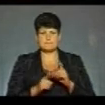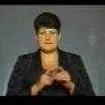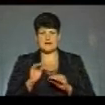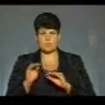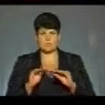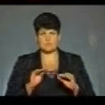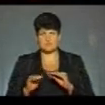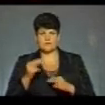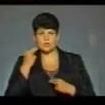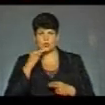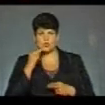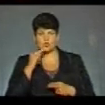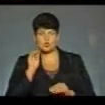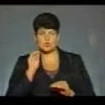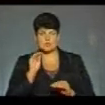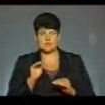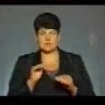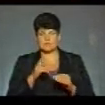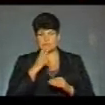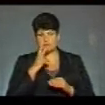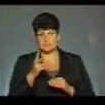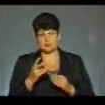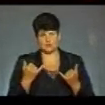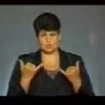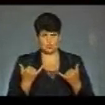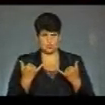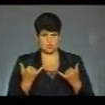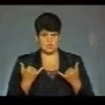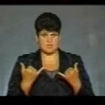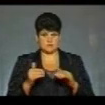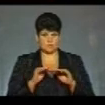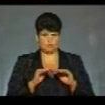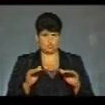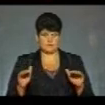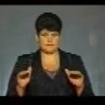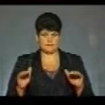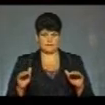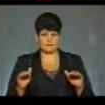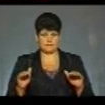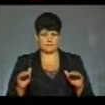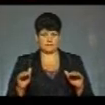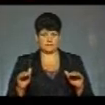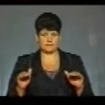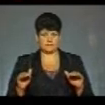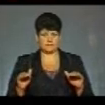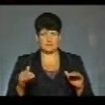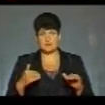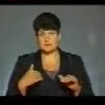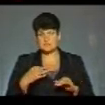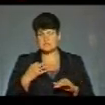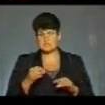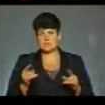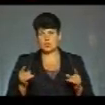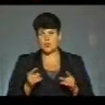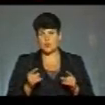переобладнавши і вдосконаливши на, бачите, на такому сучасному рівні, тривало дуже, я би сказав, за короткий,